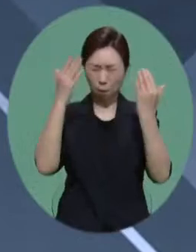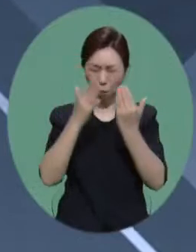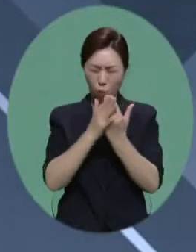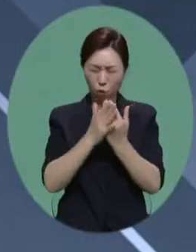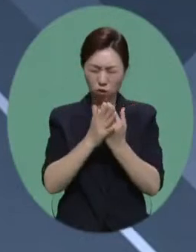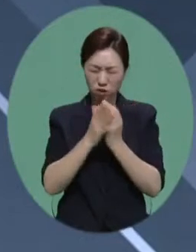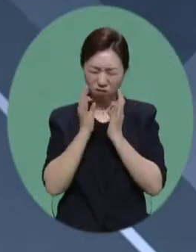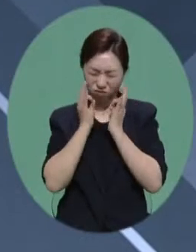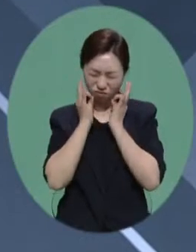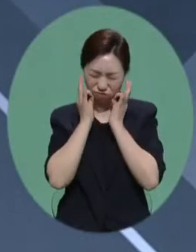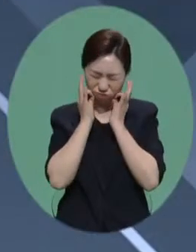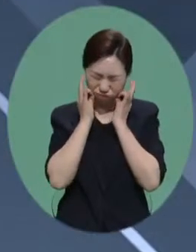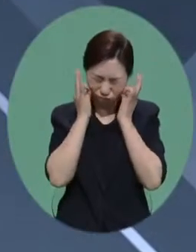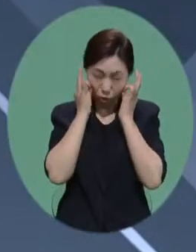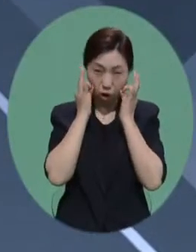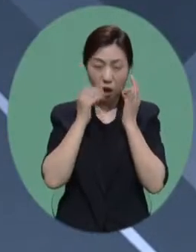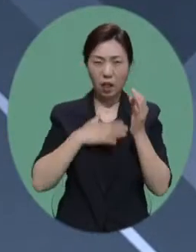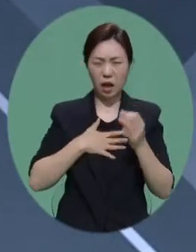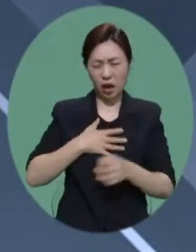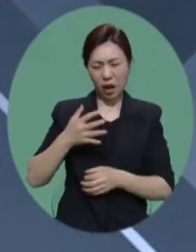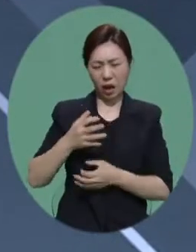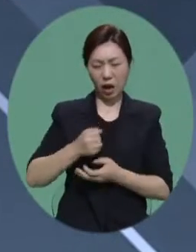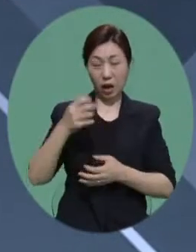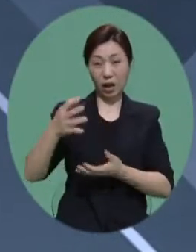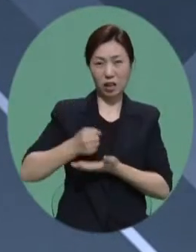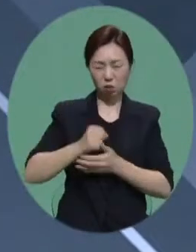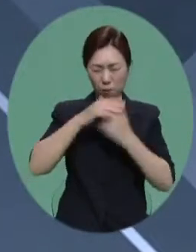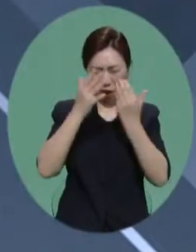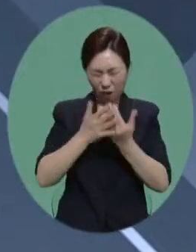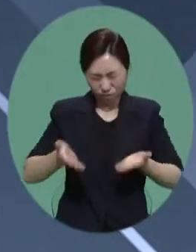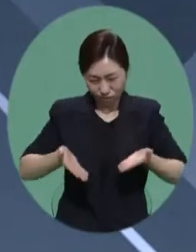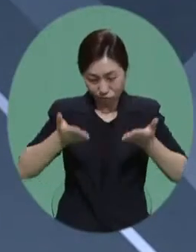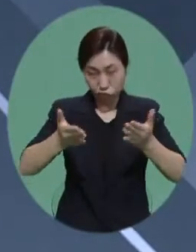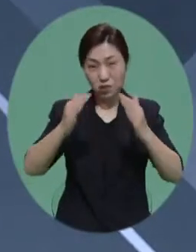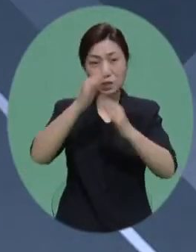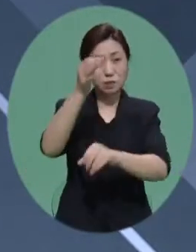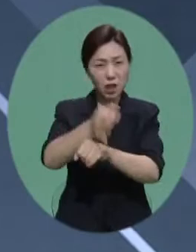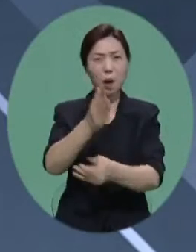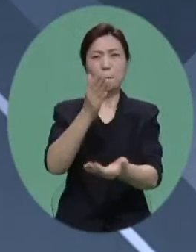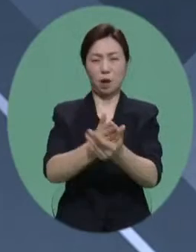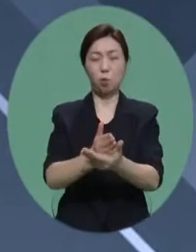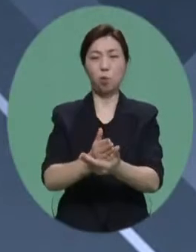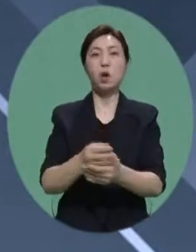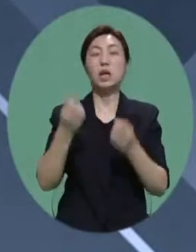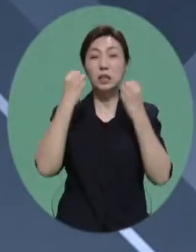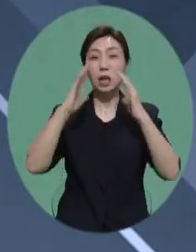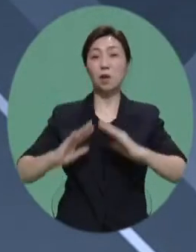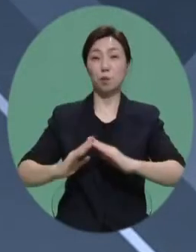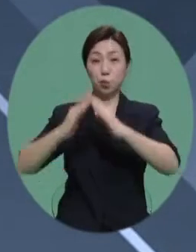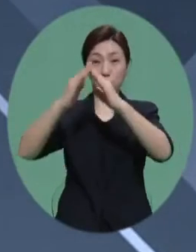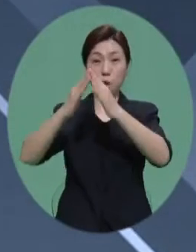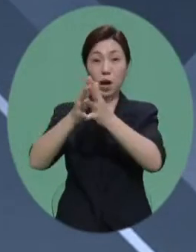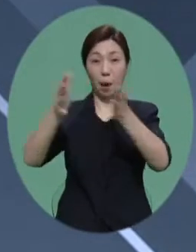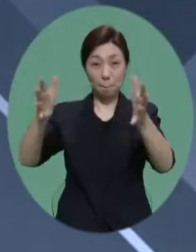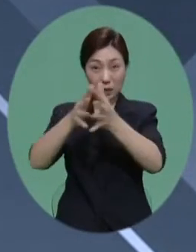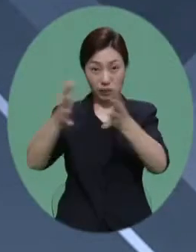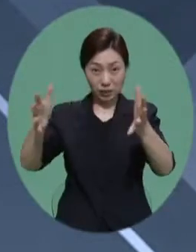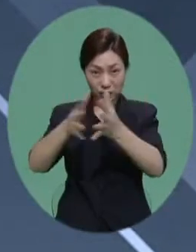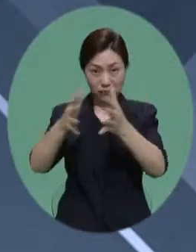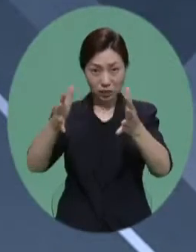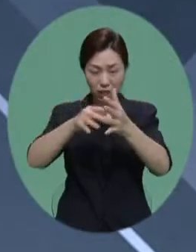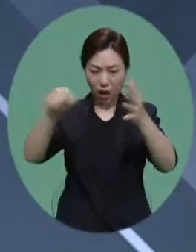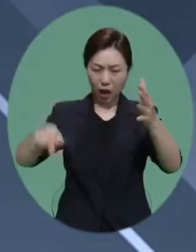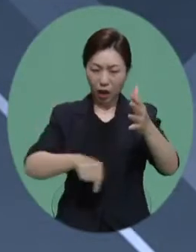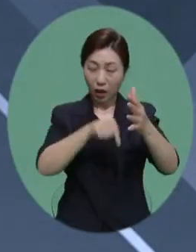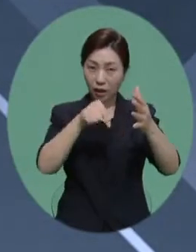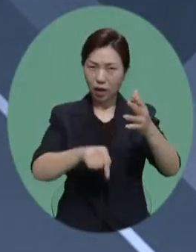집을 살 수 있는 기회를 주자 앞으로 신규 공급하는 00 아파트 는 기본적으로 30% 물량을